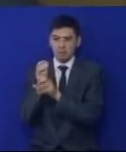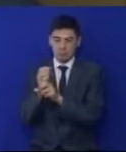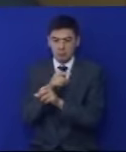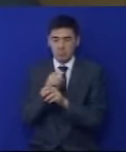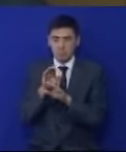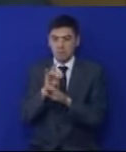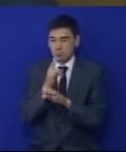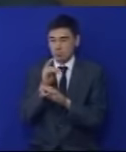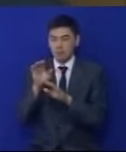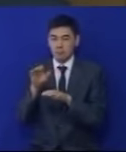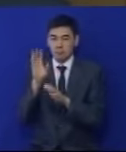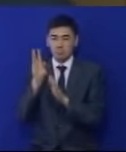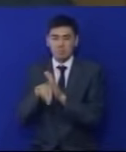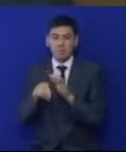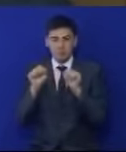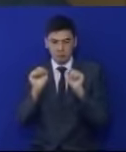болады.